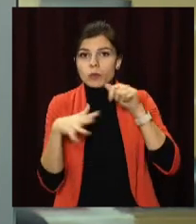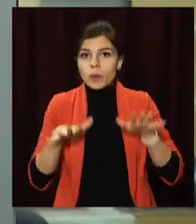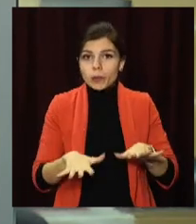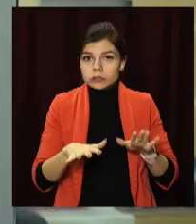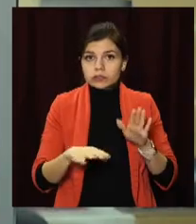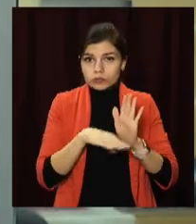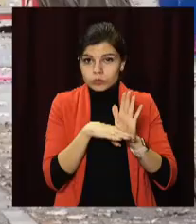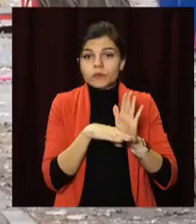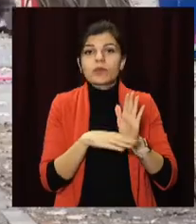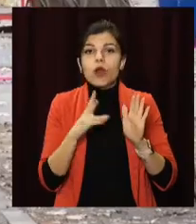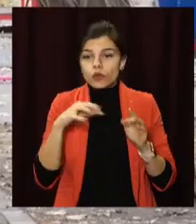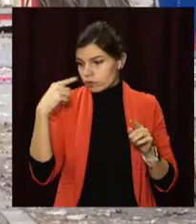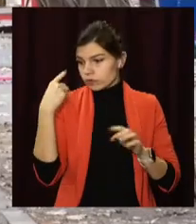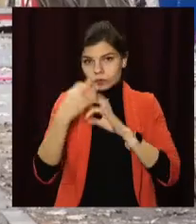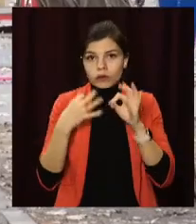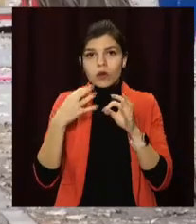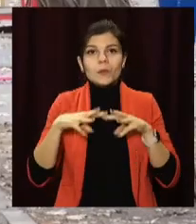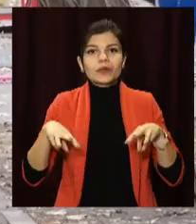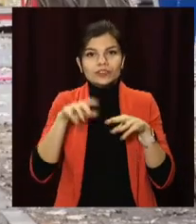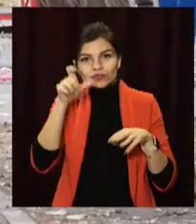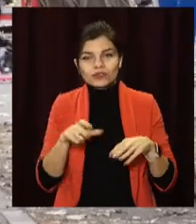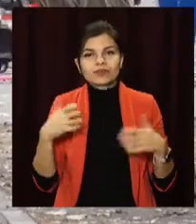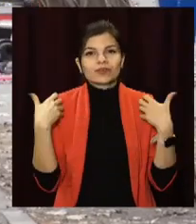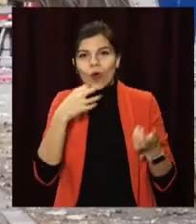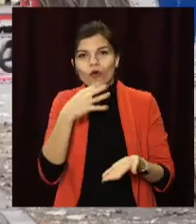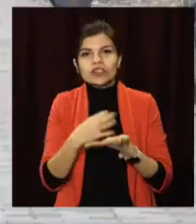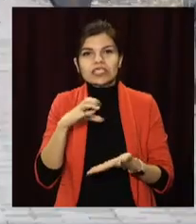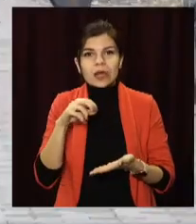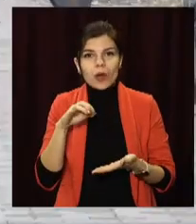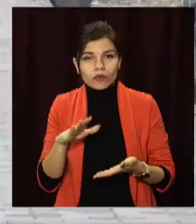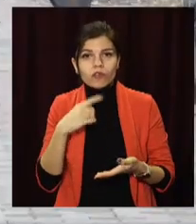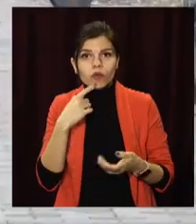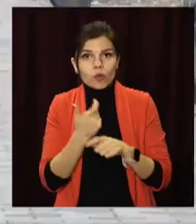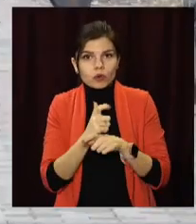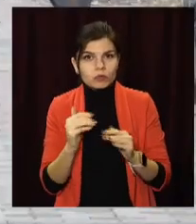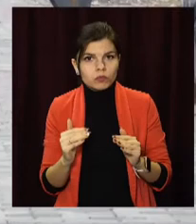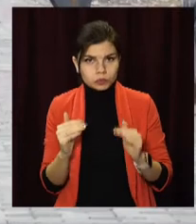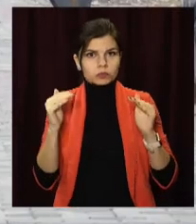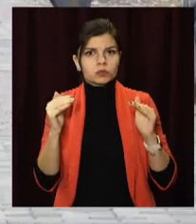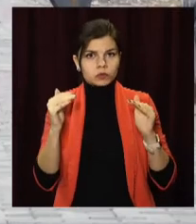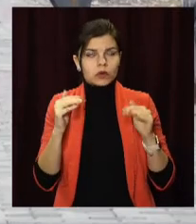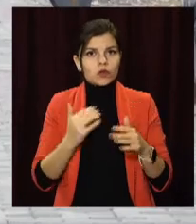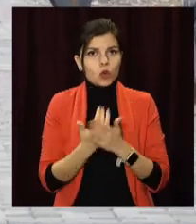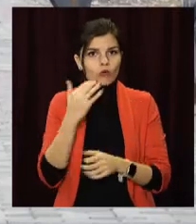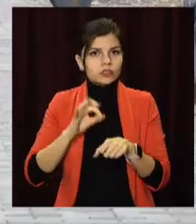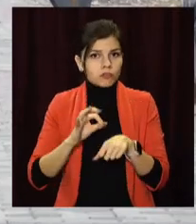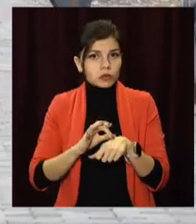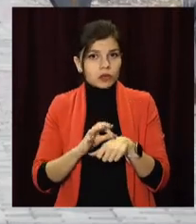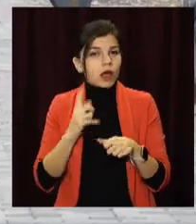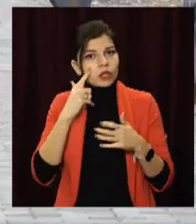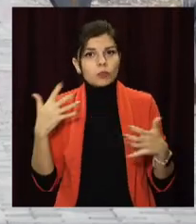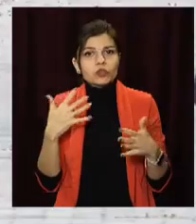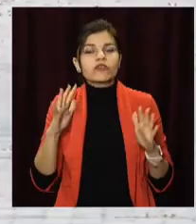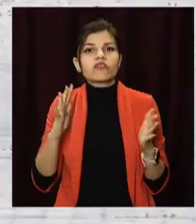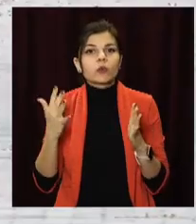місце. Однак за попередню добу, зазначив міністр охорони здоров'я Максим Степанов, в країні різко збільшився добовий приріст нових захворілих. Найбільше